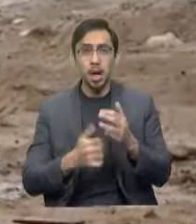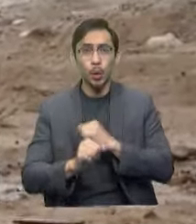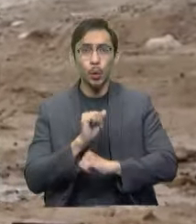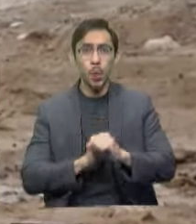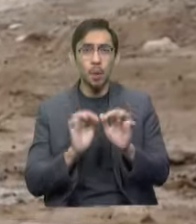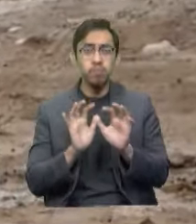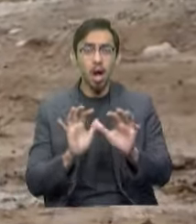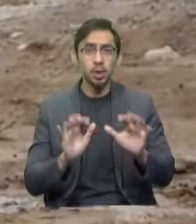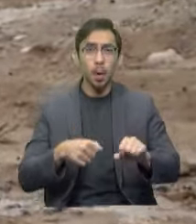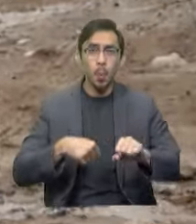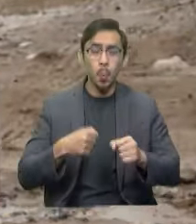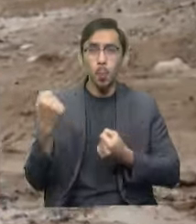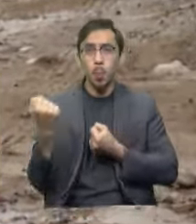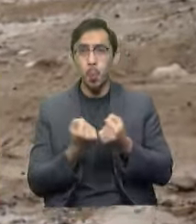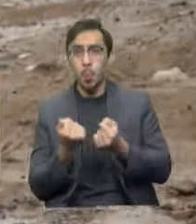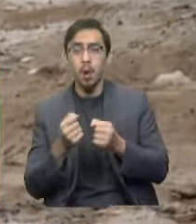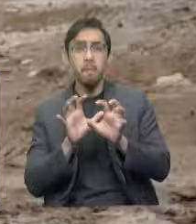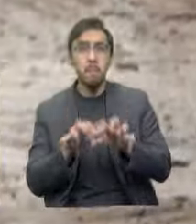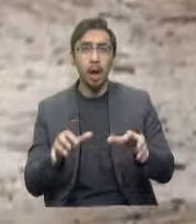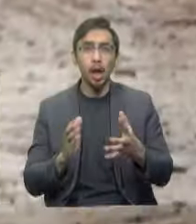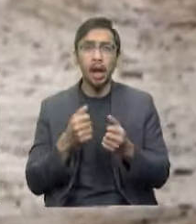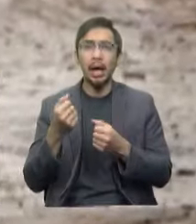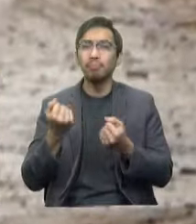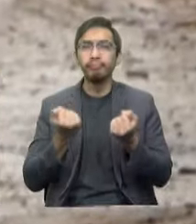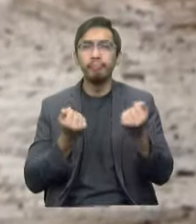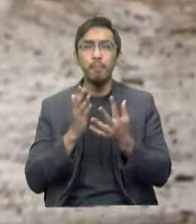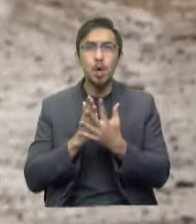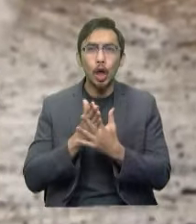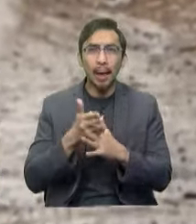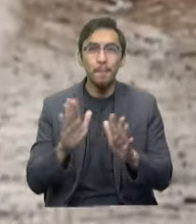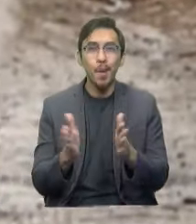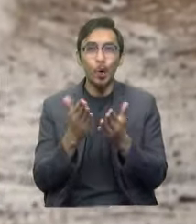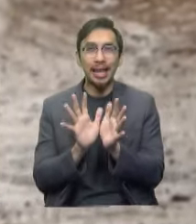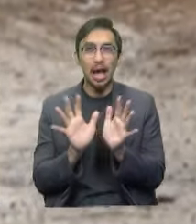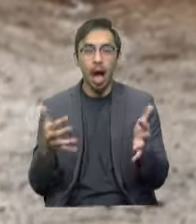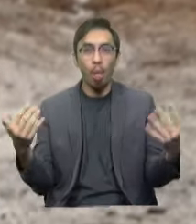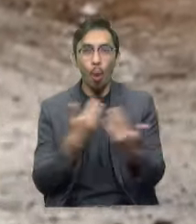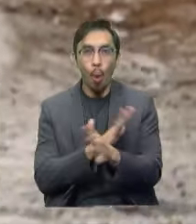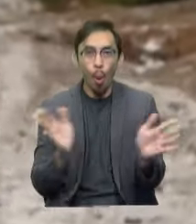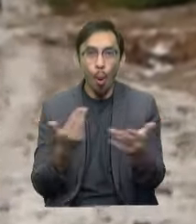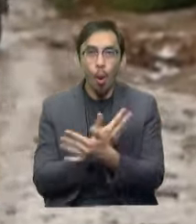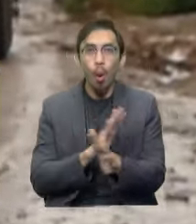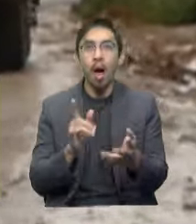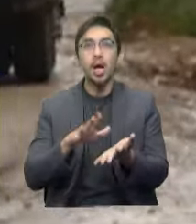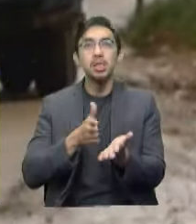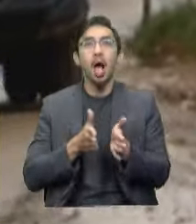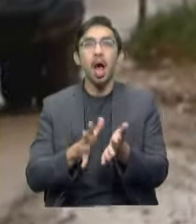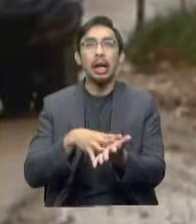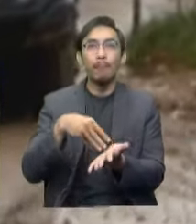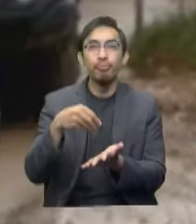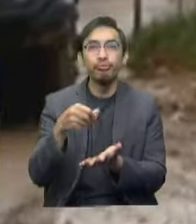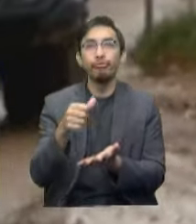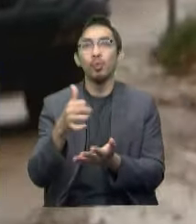Kemacetan disebabkan tingginya mobilitas kendaraan pengangkut material proyek pembangunan IKN. Kondisi jalan berdebu dan berlumpur jika terjadi